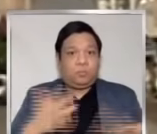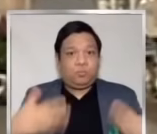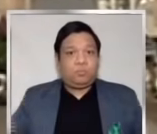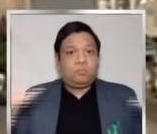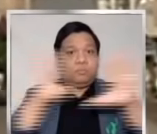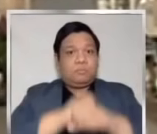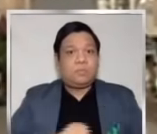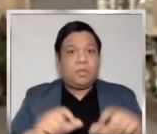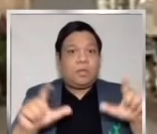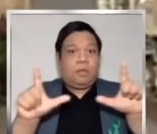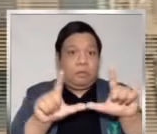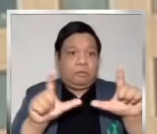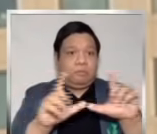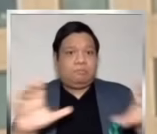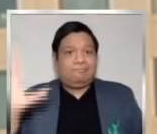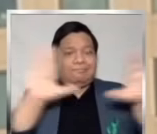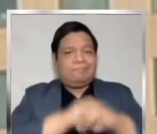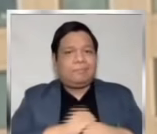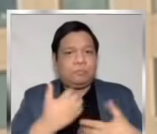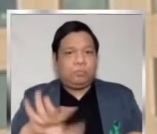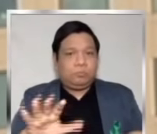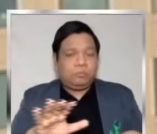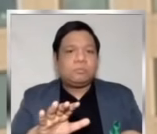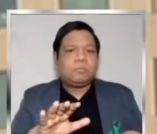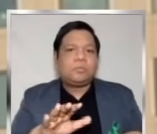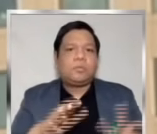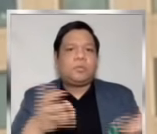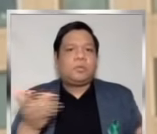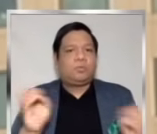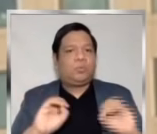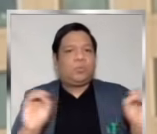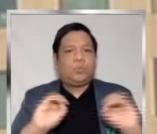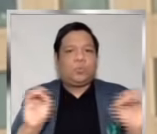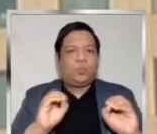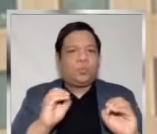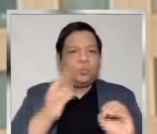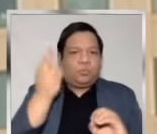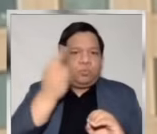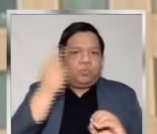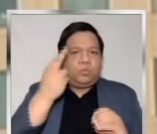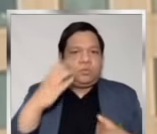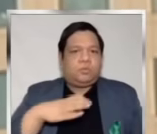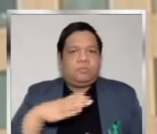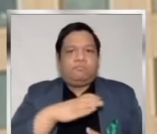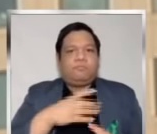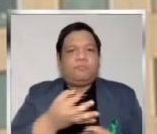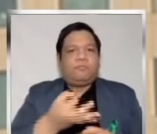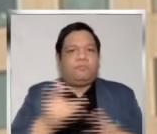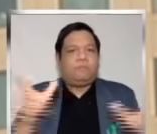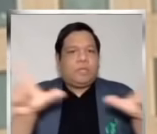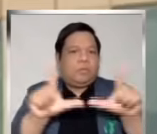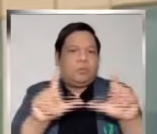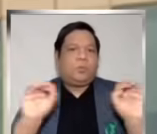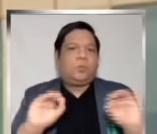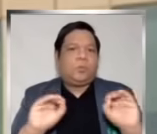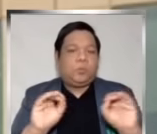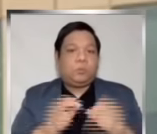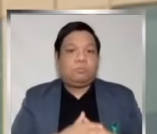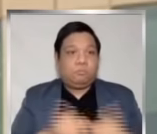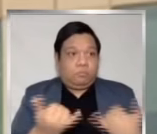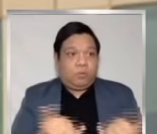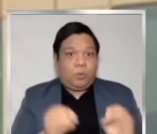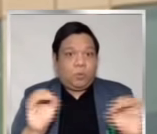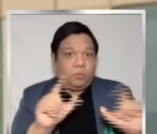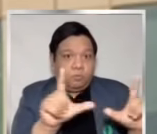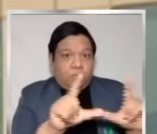ng prangkisa sa ABS-CBN, wala na itong hawak na valid na congressional franchise. Dahil wala na silang prangkisa, dapat daw